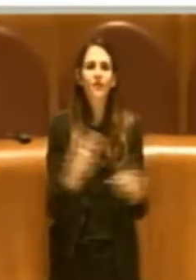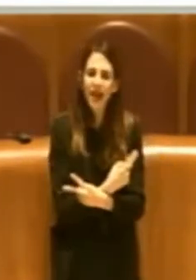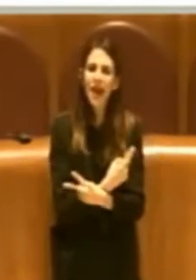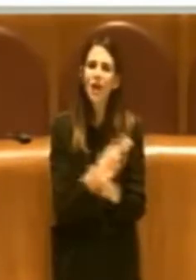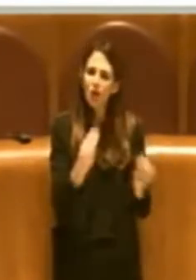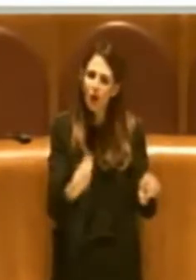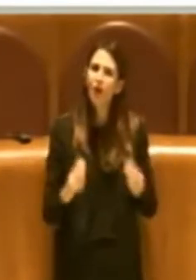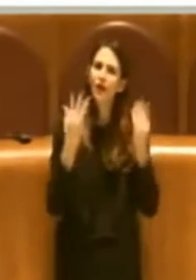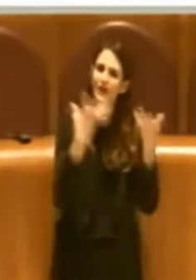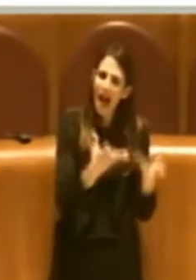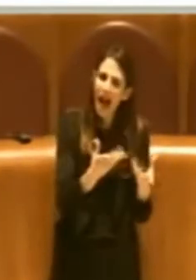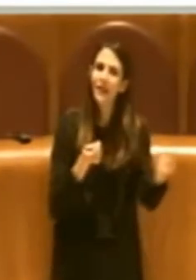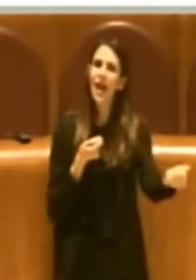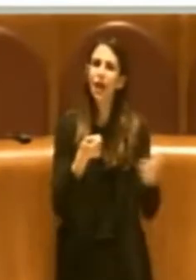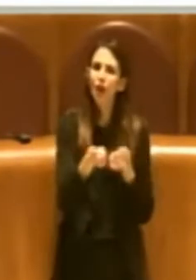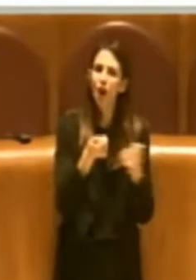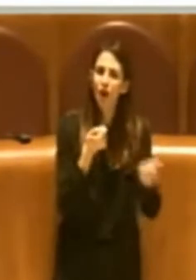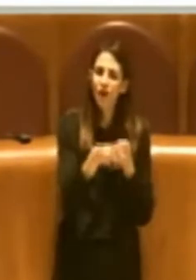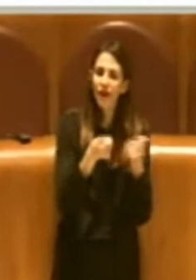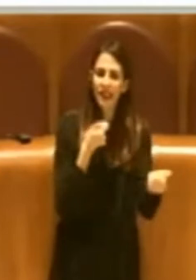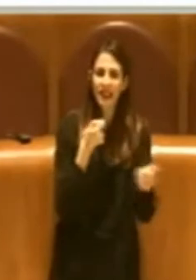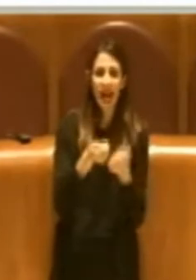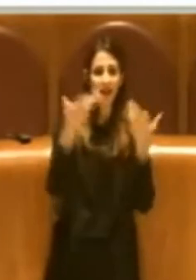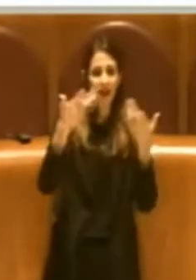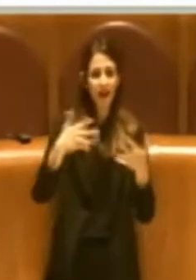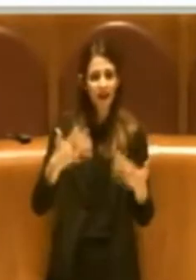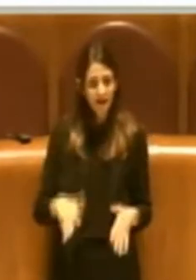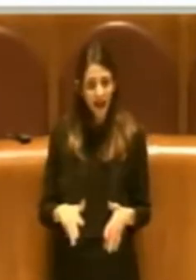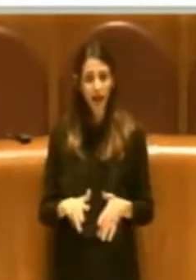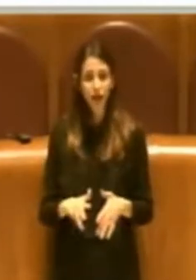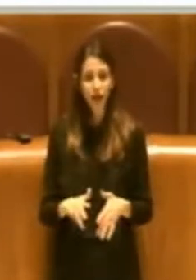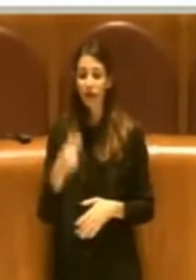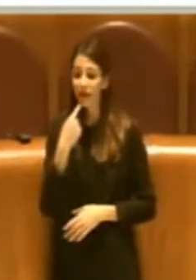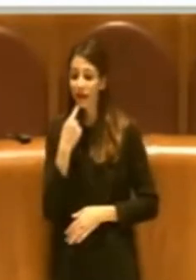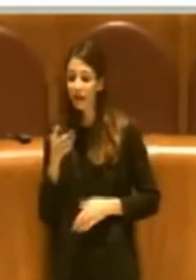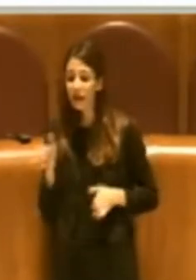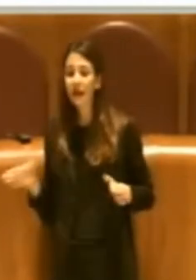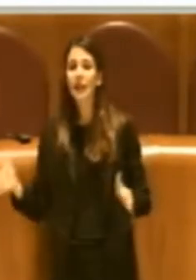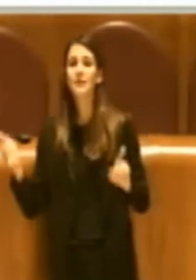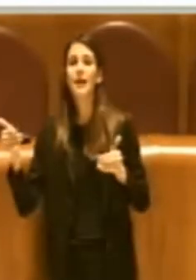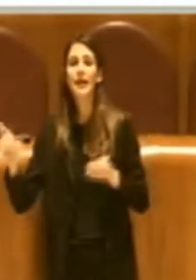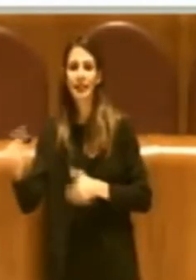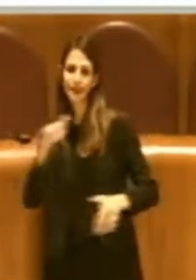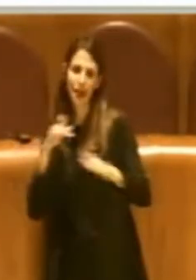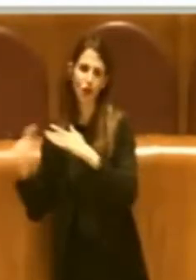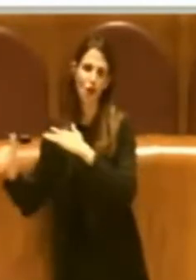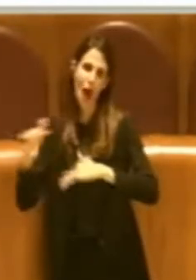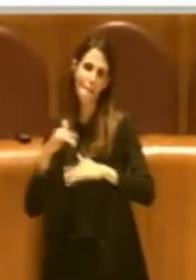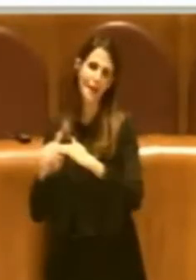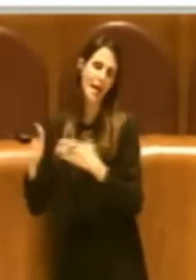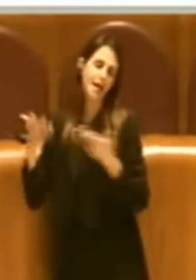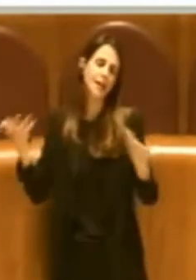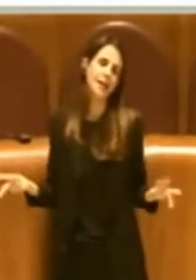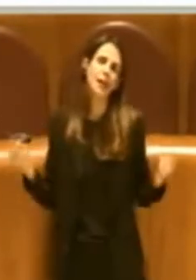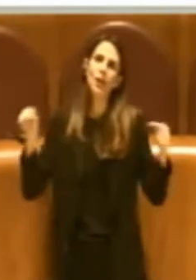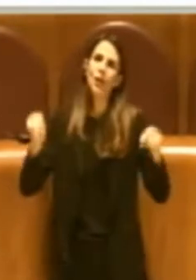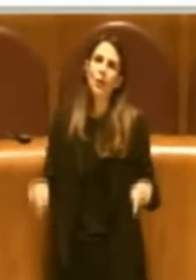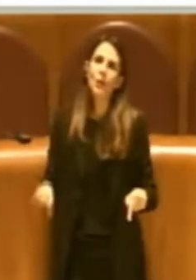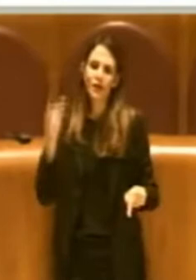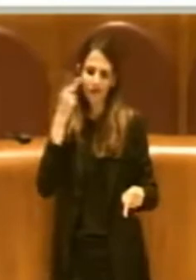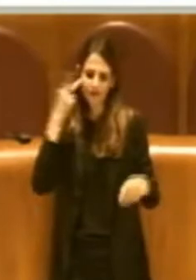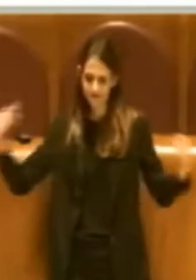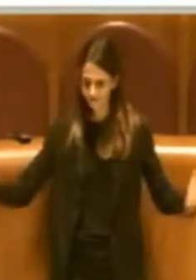controllate e governate nei loro fascicoli, nei loro progetti, dal Dipartimento Ambiente. Quindi anche qui si vige in